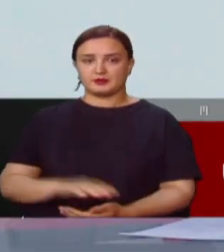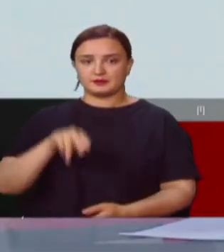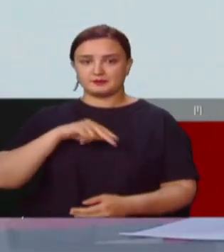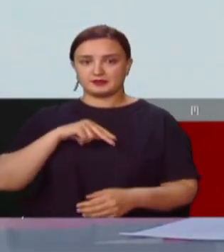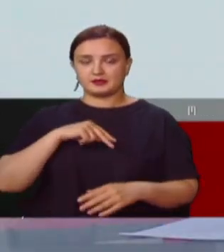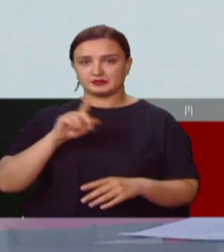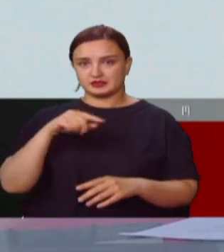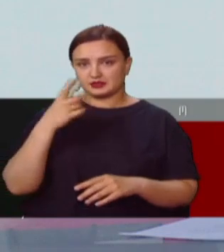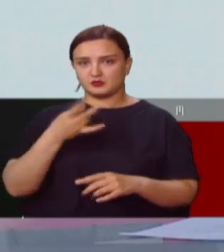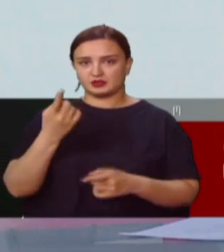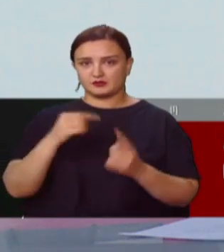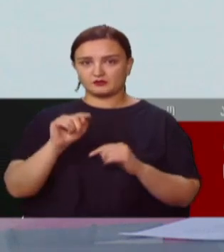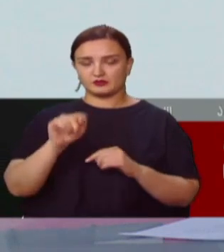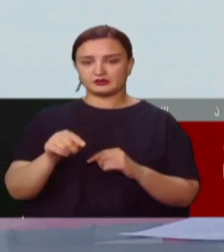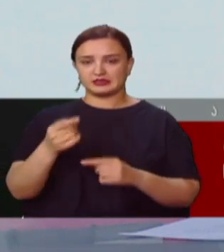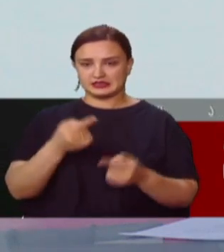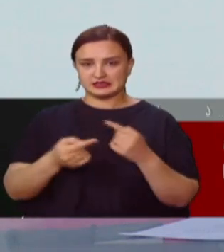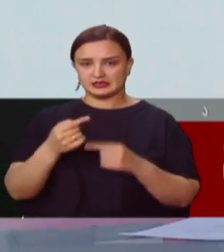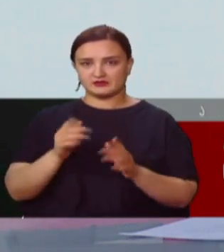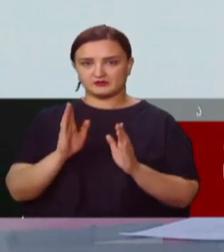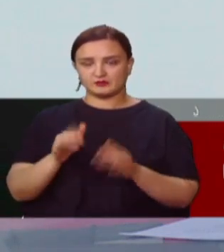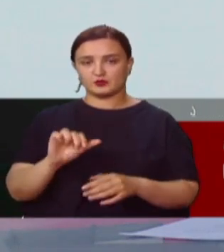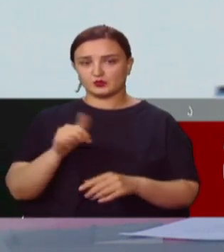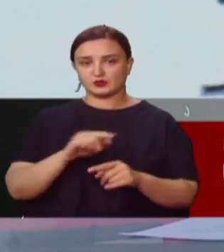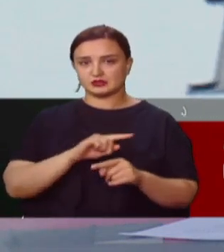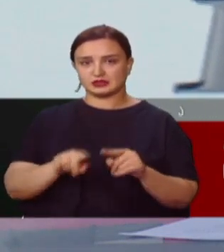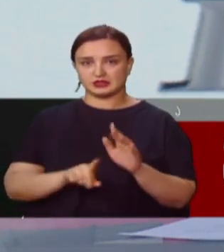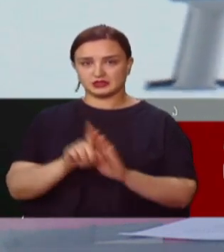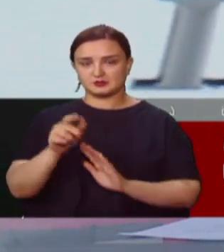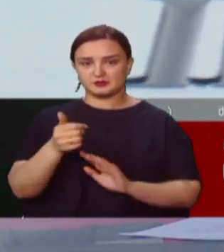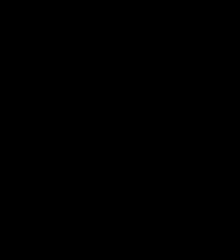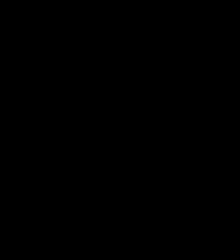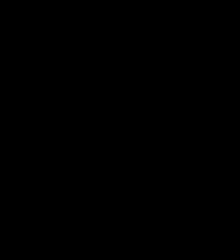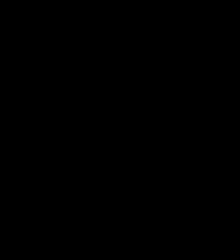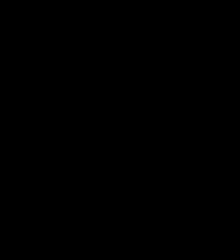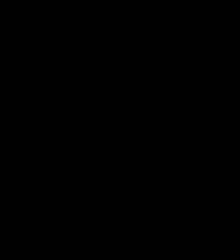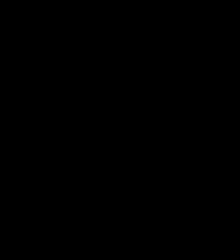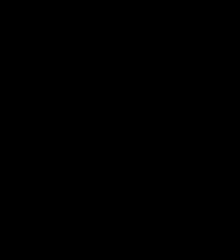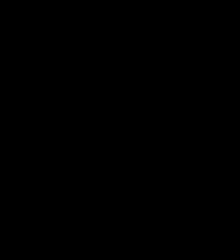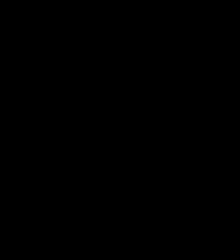პარლამენტს. რა თქმა უნდა, ჩვენ დაუბრუნდებით კლავ კი ეთერში, როგორც კი დაიწყება პრემიერ-მინისტრის მოსმენა.